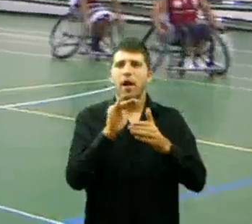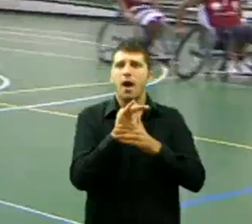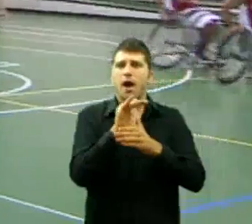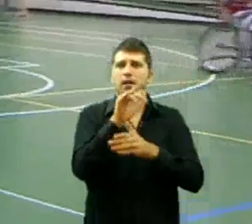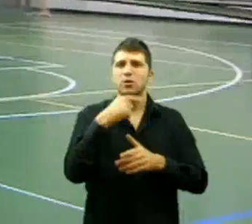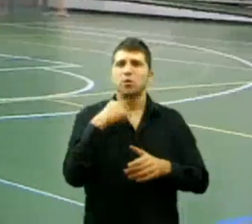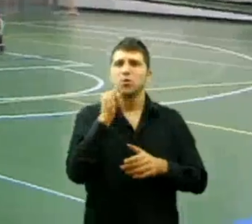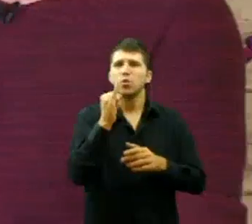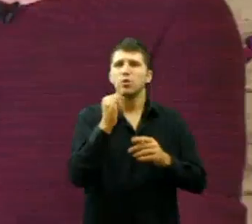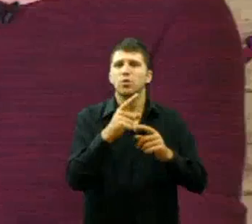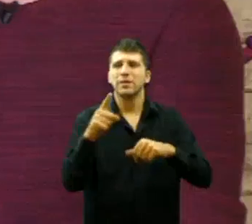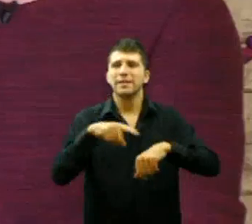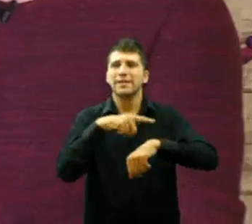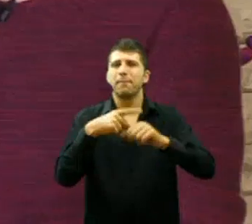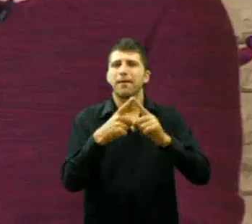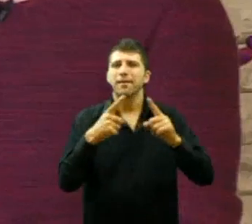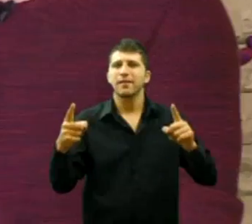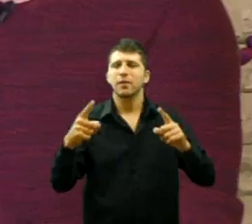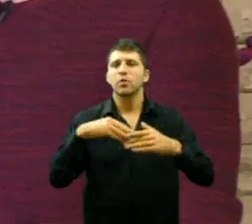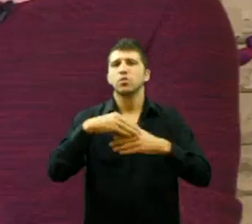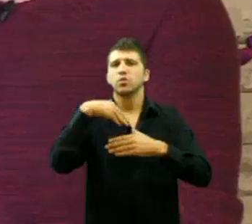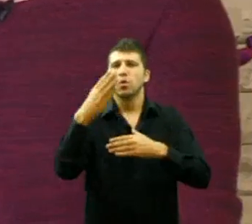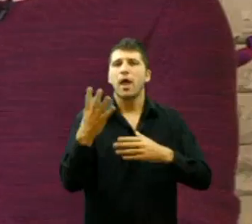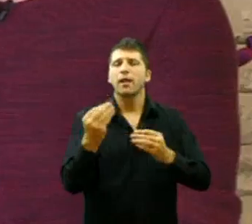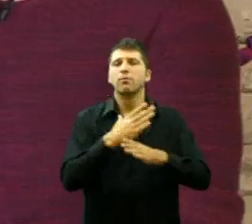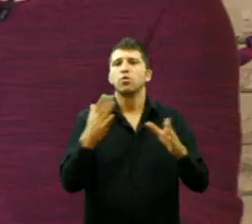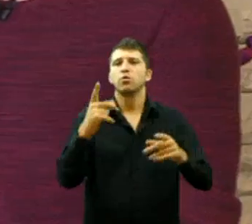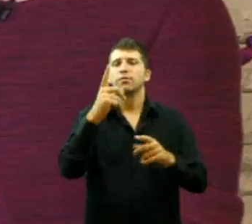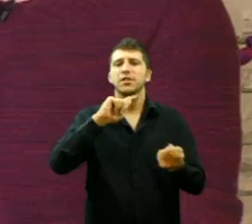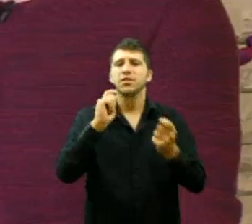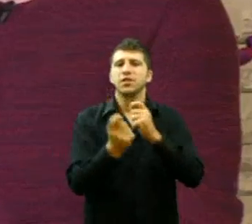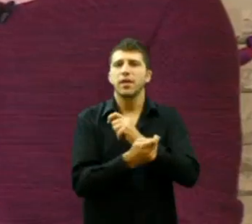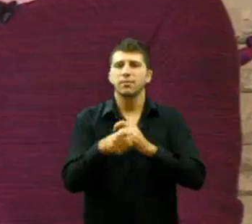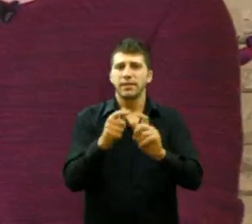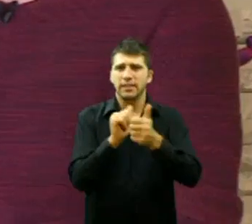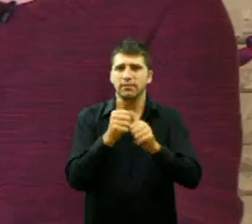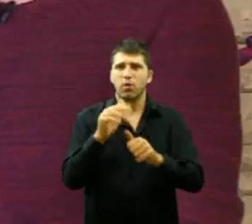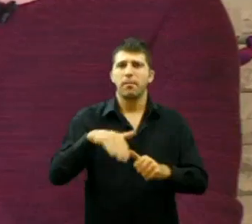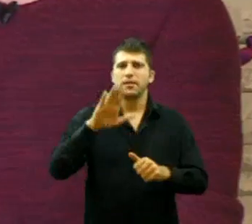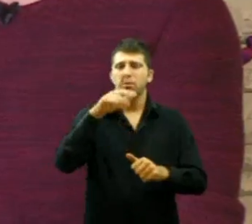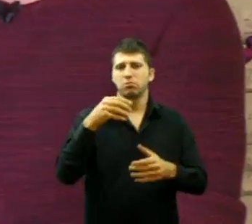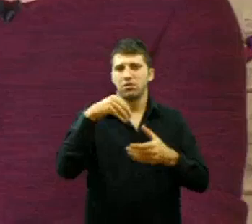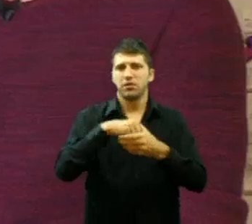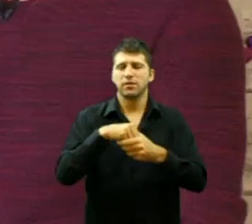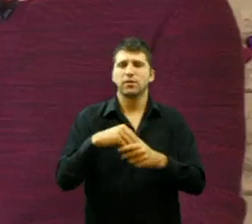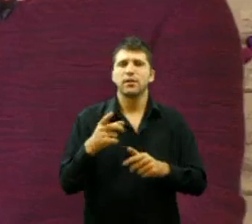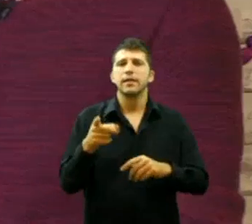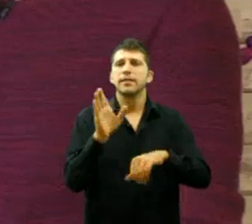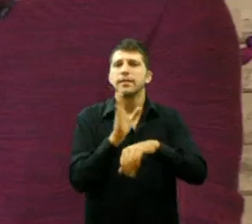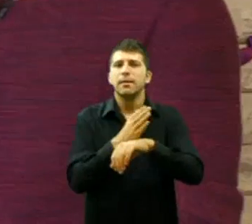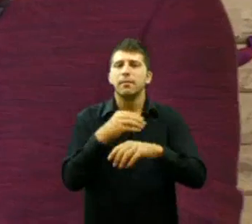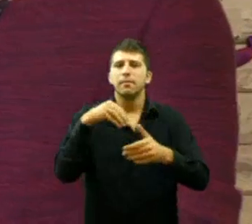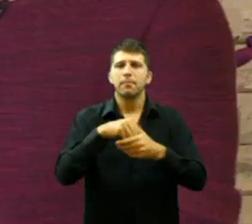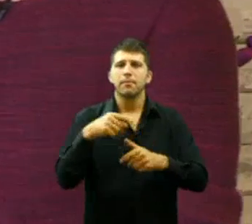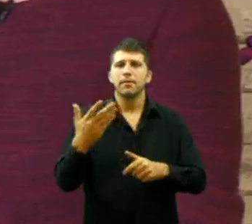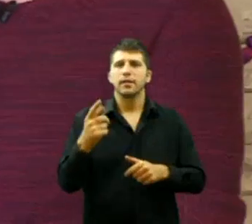kötü geçirdiğim bir evreden sonraki en büyük dönüm noktasıydı benim için spor ya da basketbol. Çünkü yani